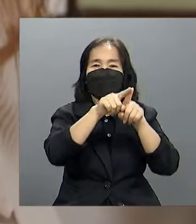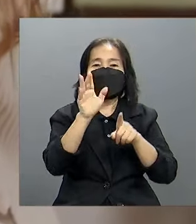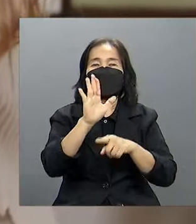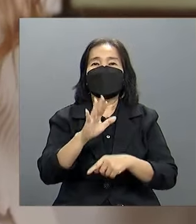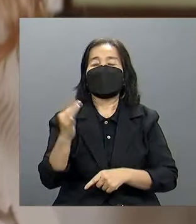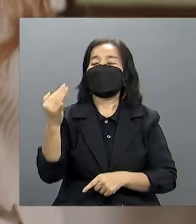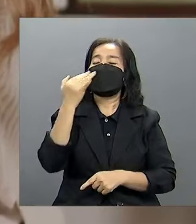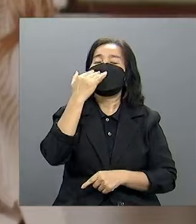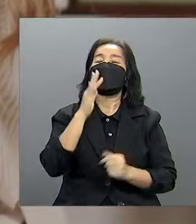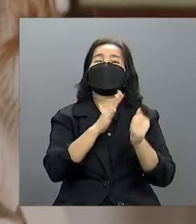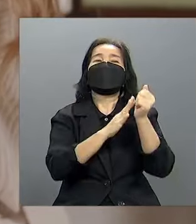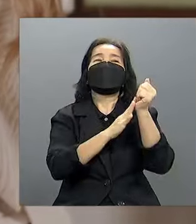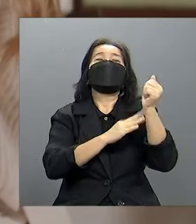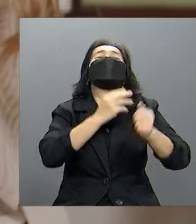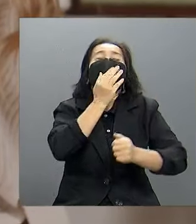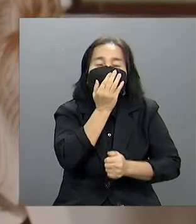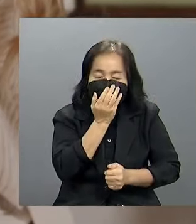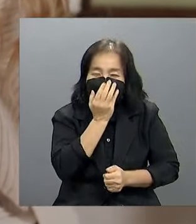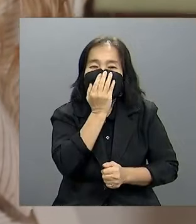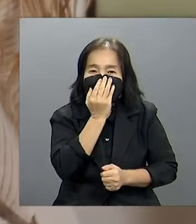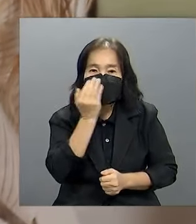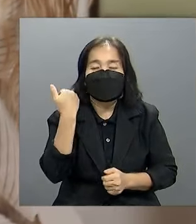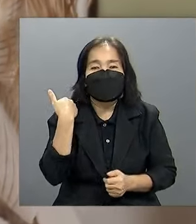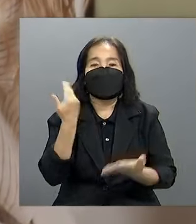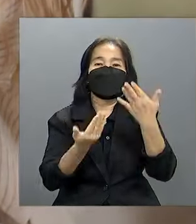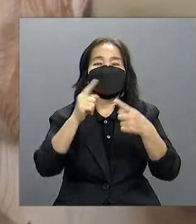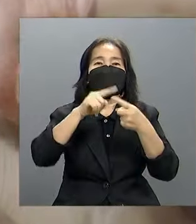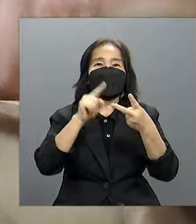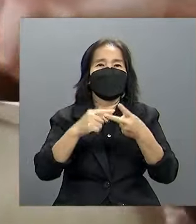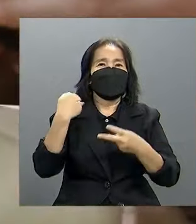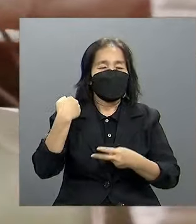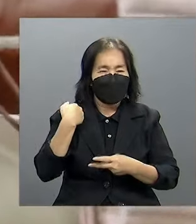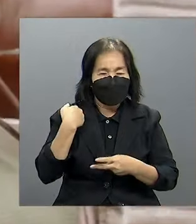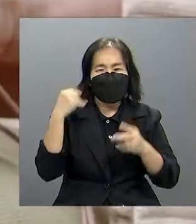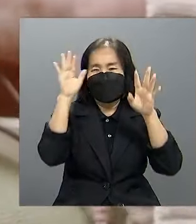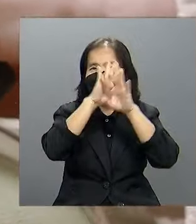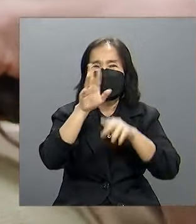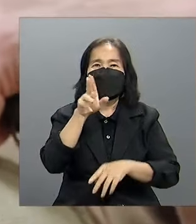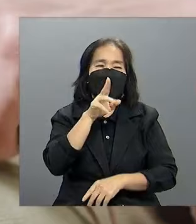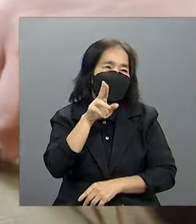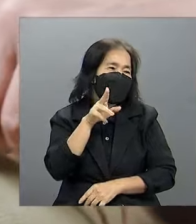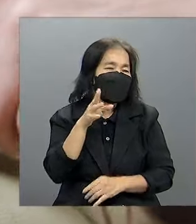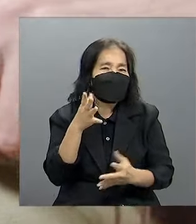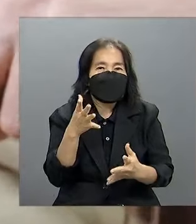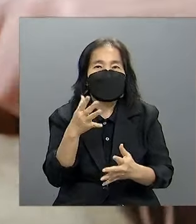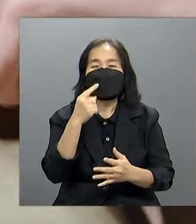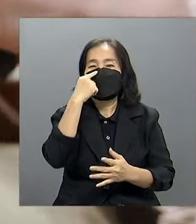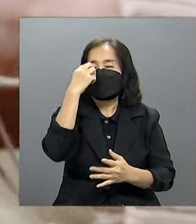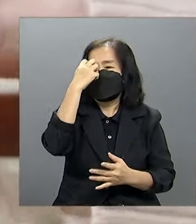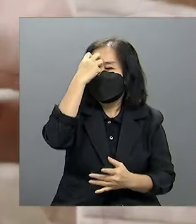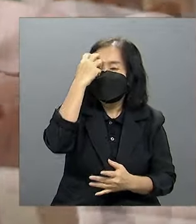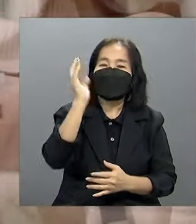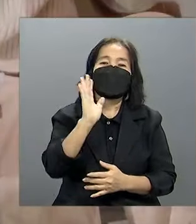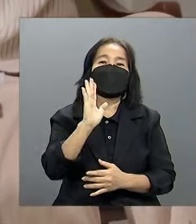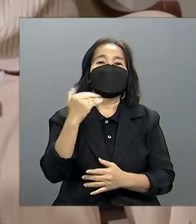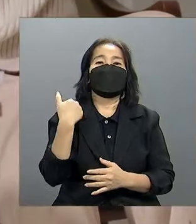รือถึงแม้ว่าบางคนมีอาการคล้ายๆกันนี้เลยแต่ว่าอาจจะไม่ใช่โพรงจมูกอักเสบจากภูมิแพ้ก็ได้ ถ้าเรารู้สึกว่าเรามีอ